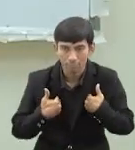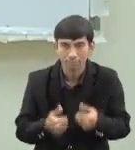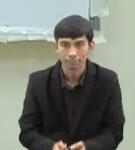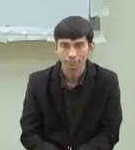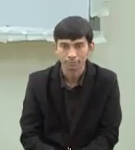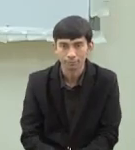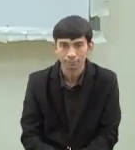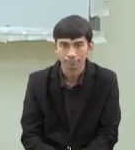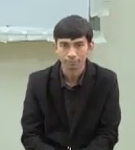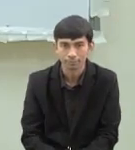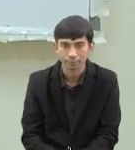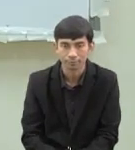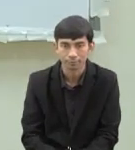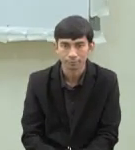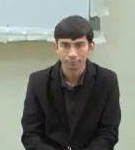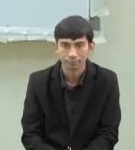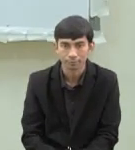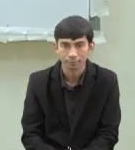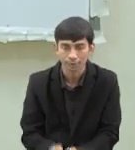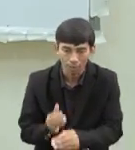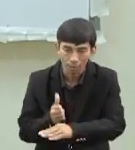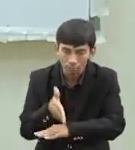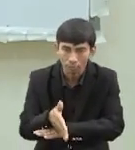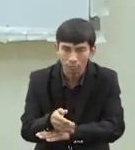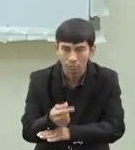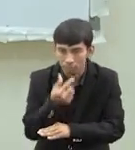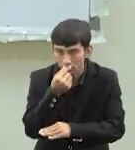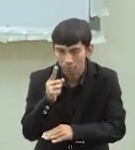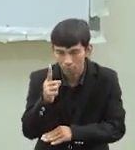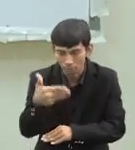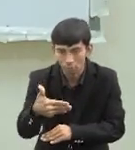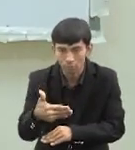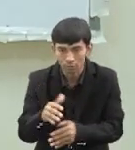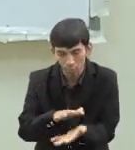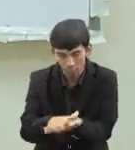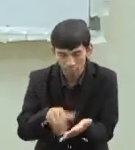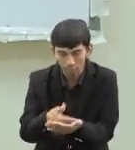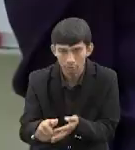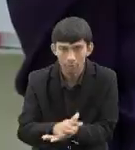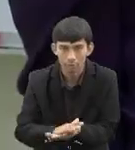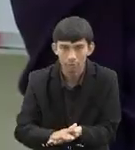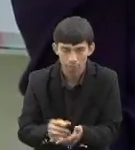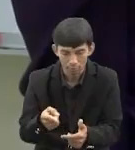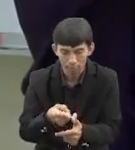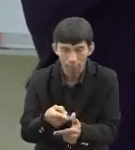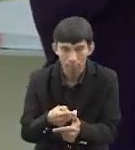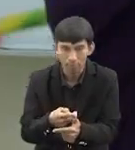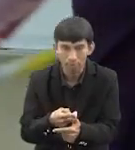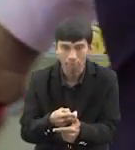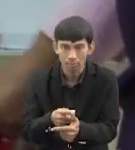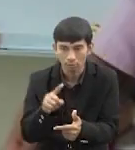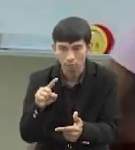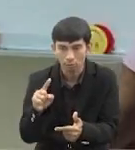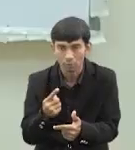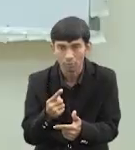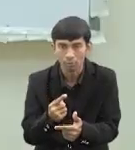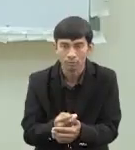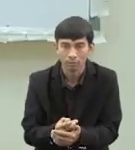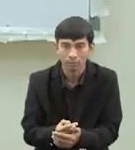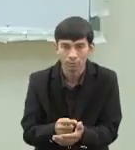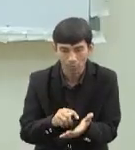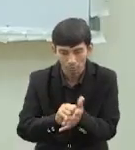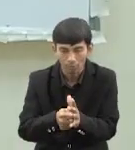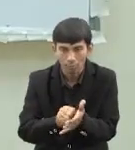thuê con chlon covid đập bùng buồn bàn đáy chẳng pa pop hai con trở liên sầm đại sạn môn cầm lóng chả mi tha môn